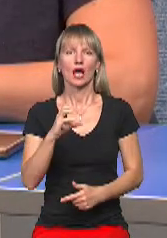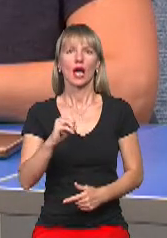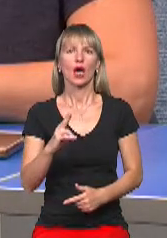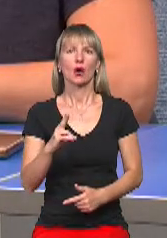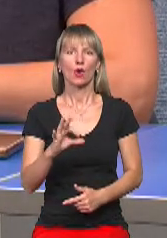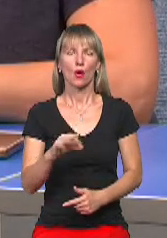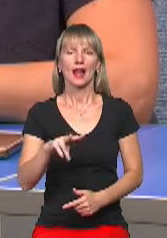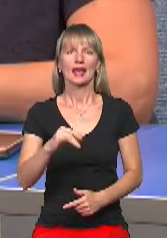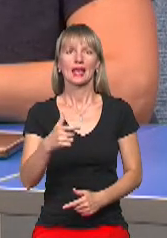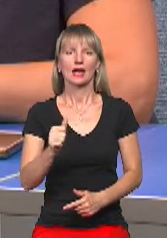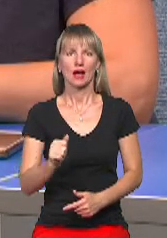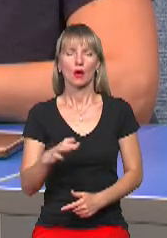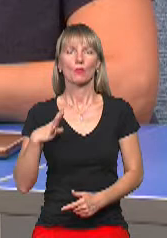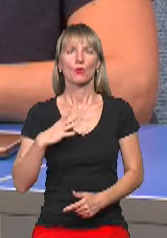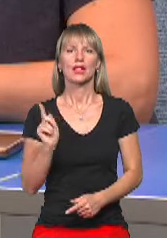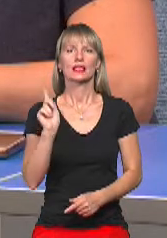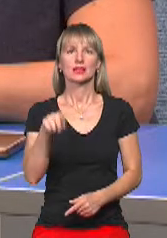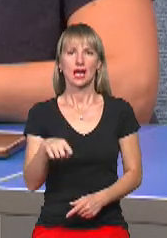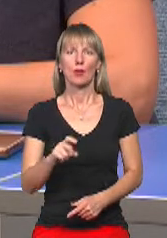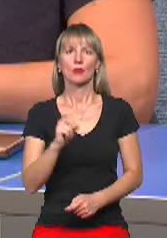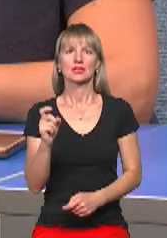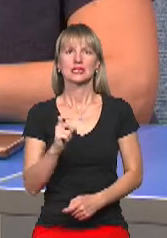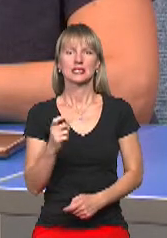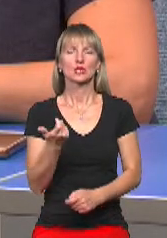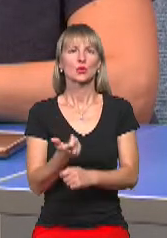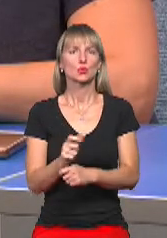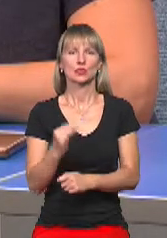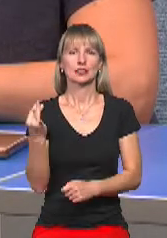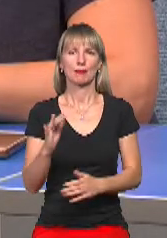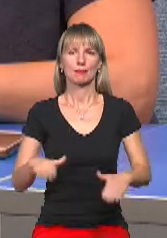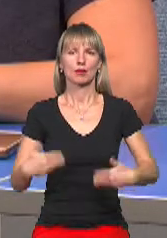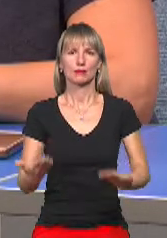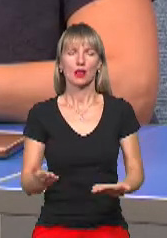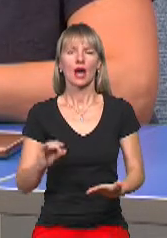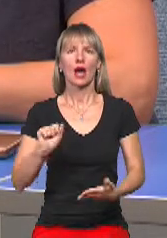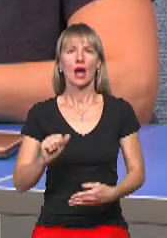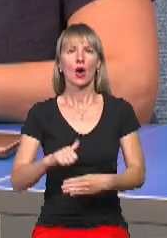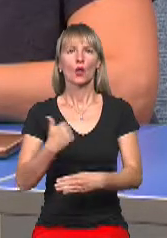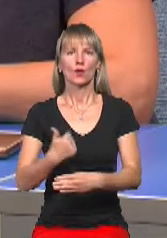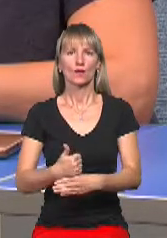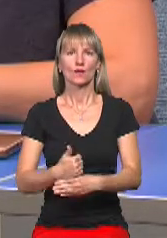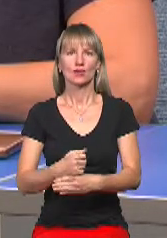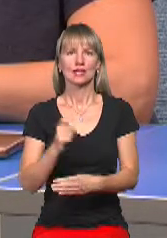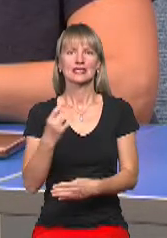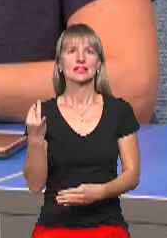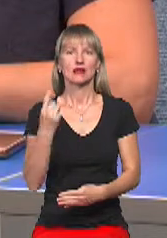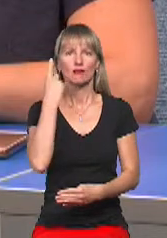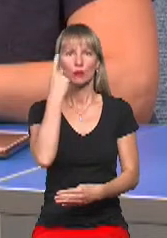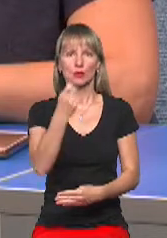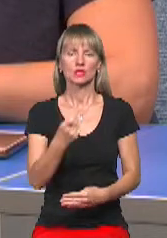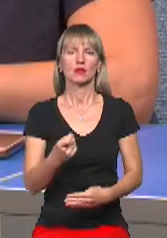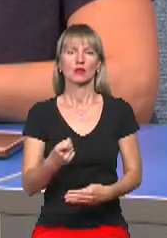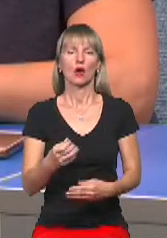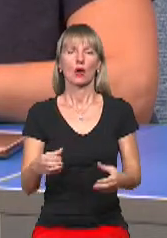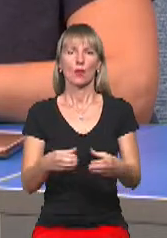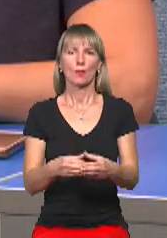ліга, була там з дуже цікавими пропозиціями, а головне, з дуже цікавою інформаційною